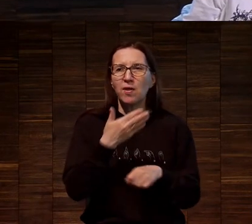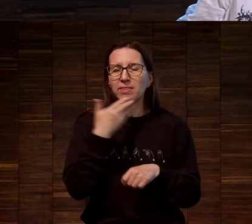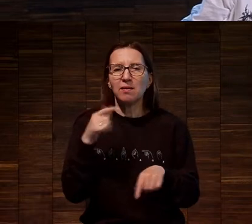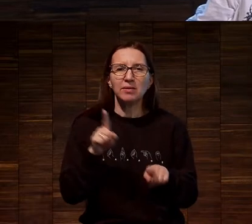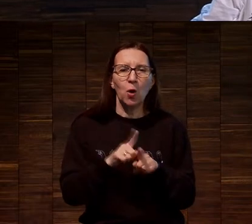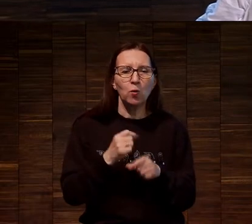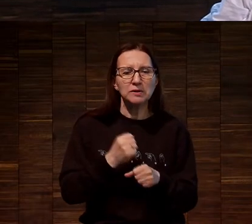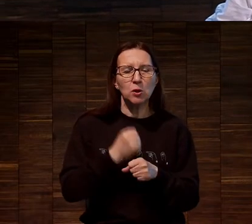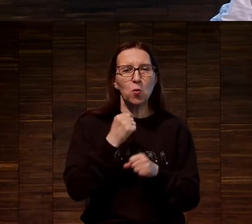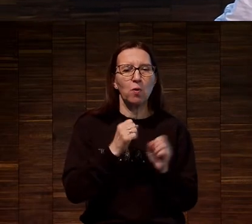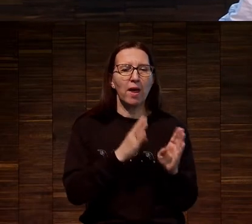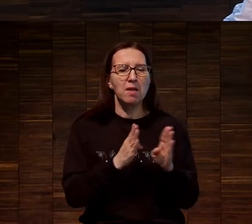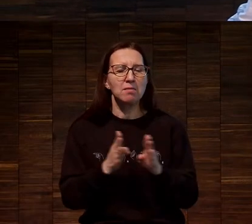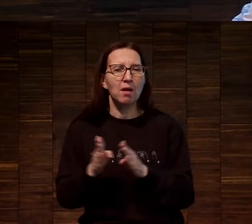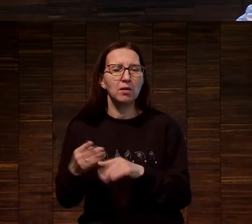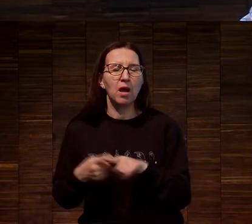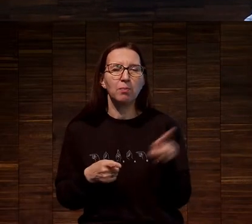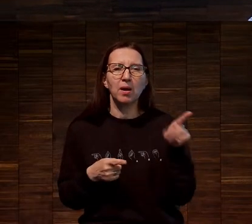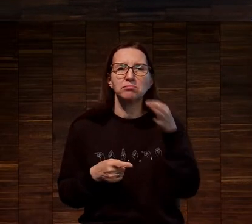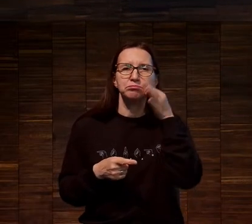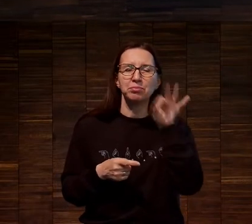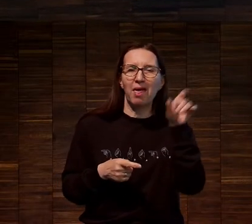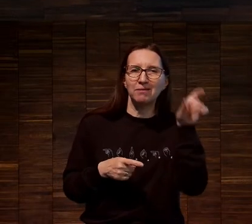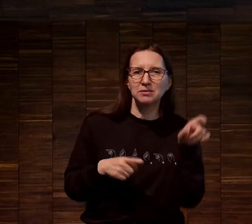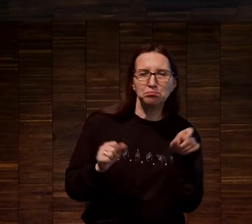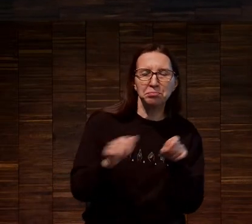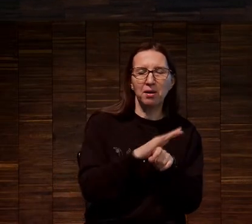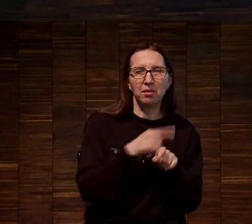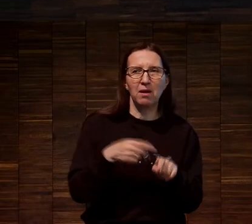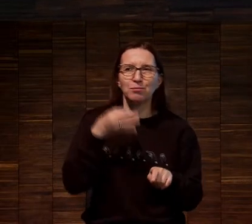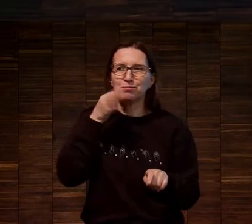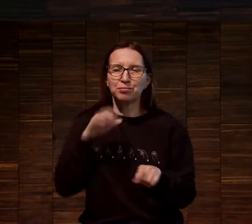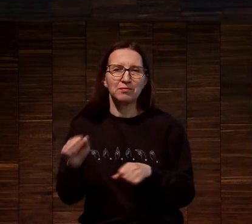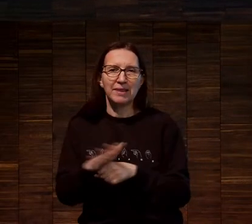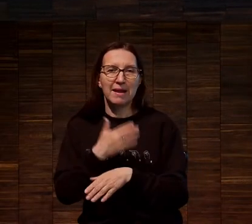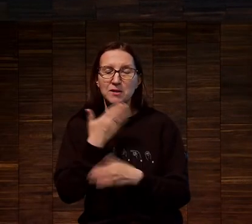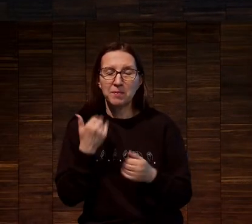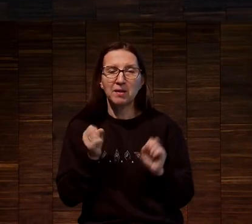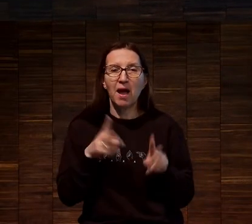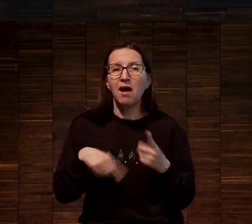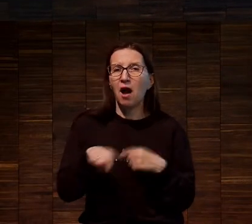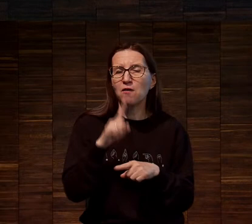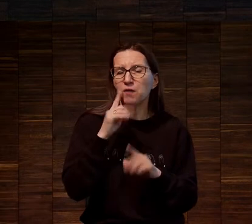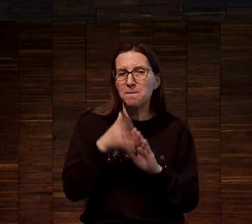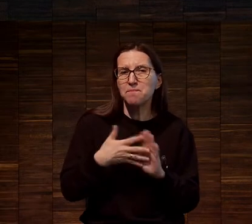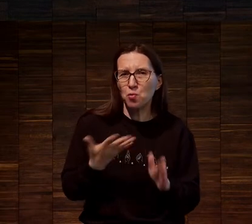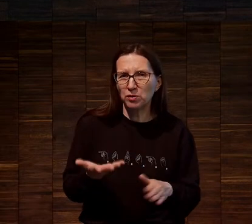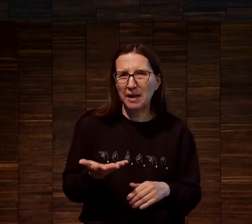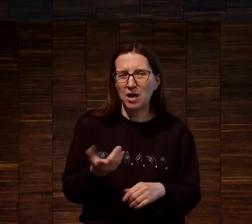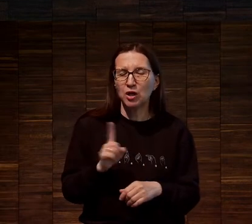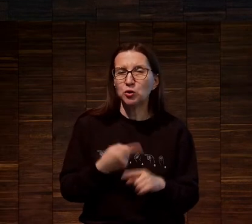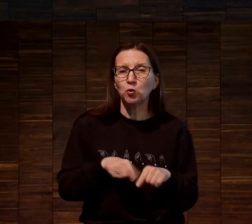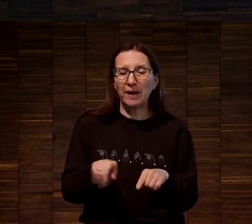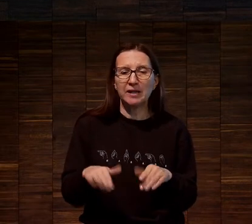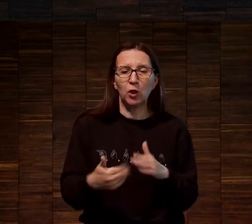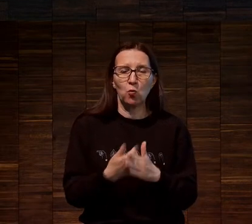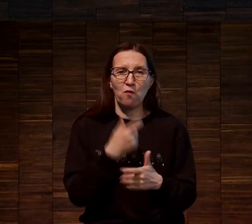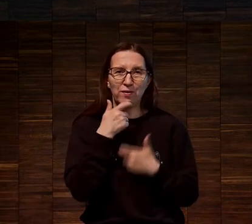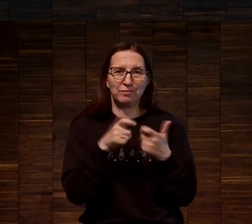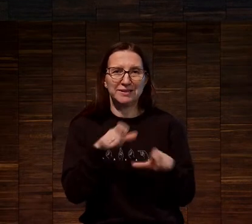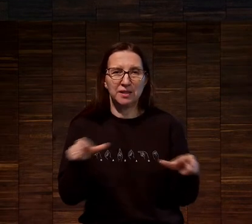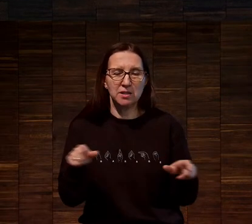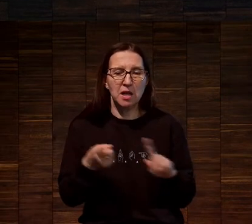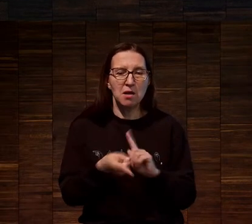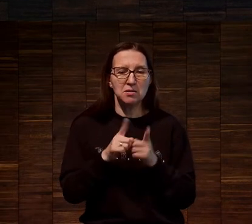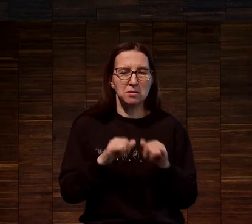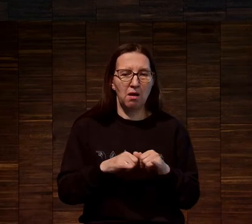строгой иерархии на суперэкспертное знание, неэкспертное. И как вы поняли, что вот этому зрителю, ну, как бы этот новый зритель, его стало